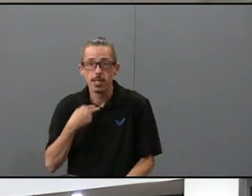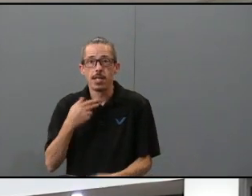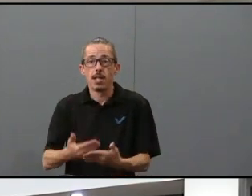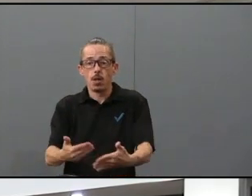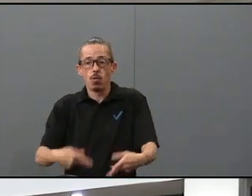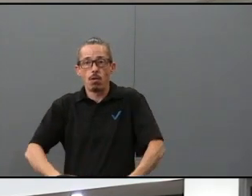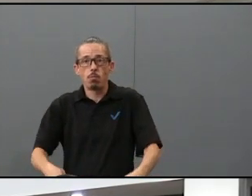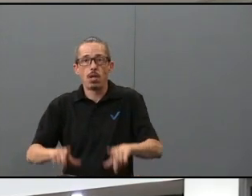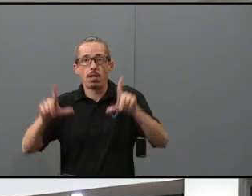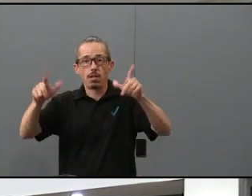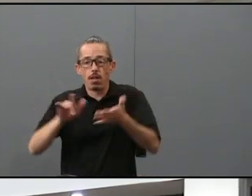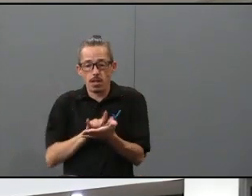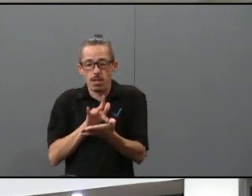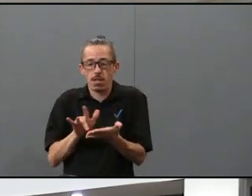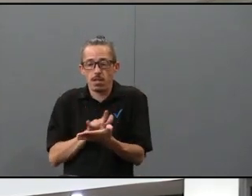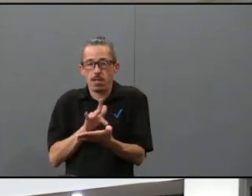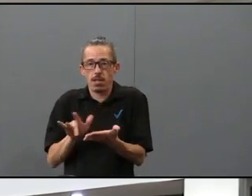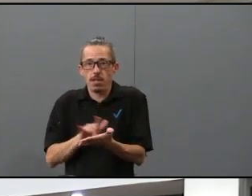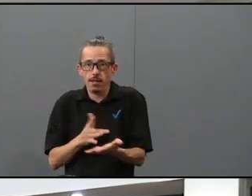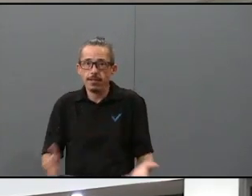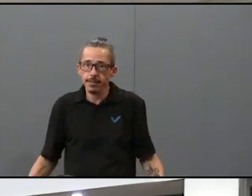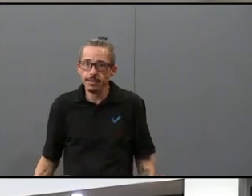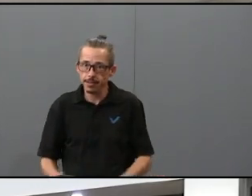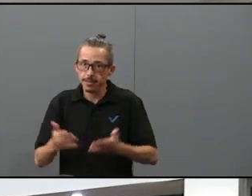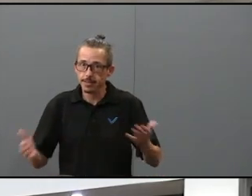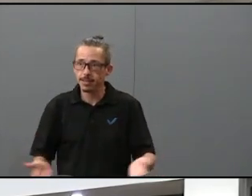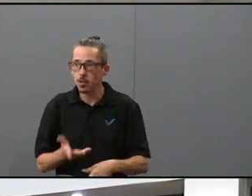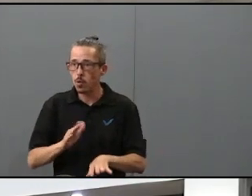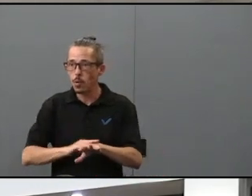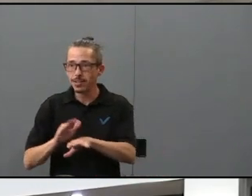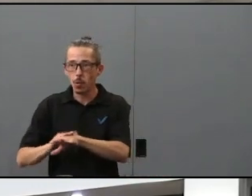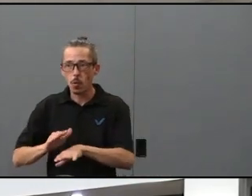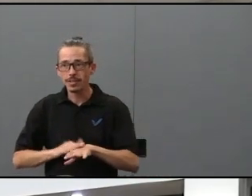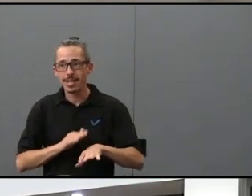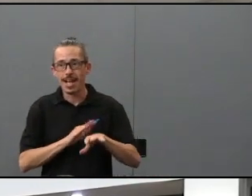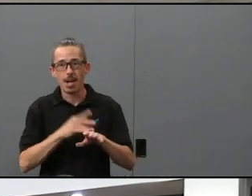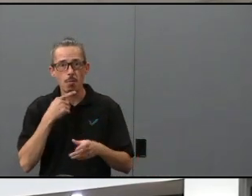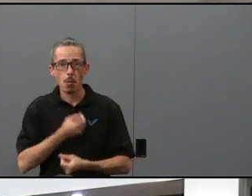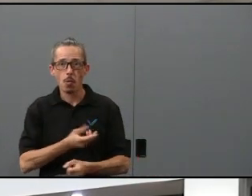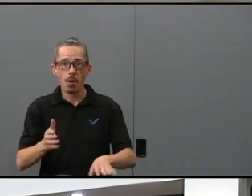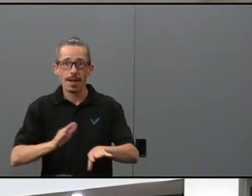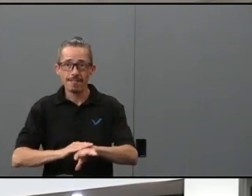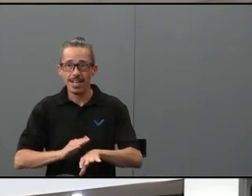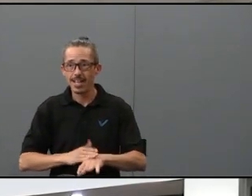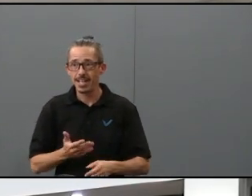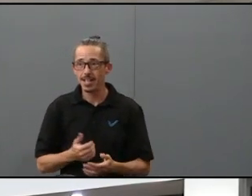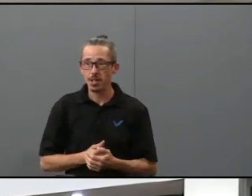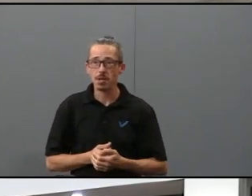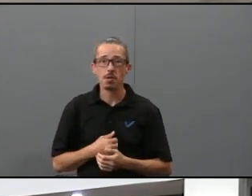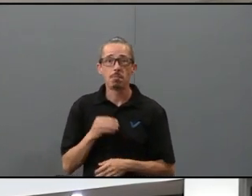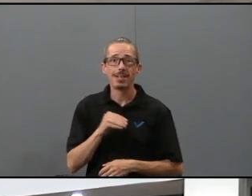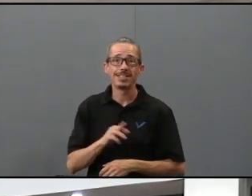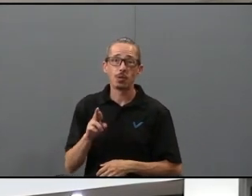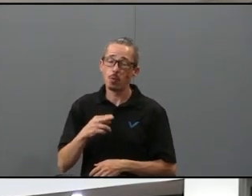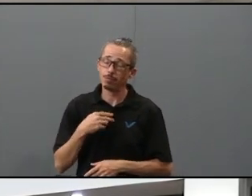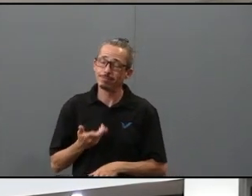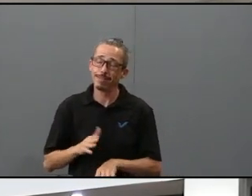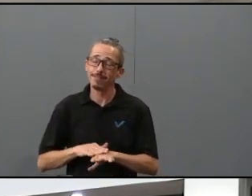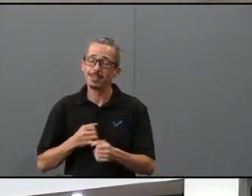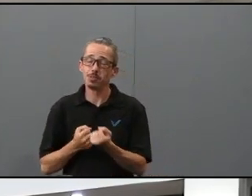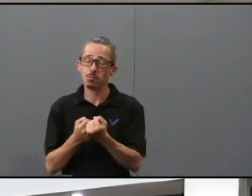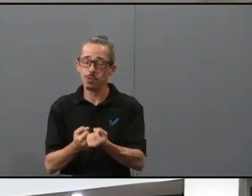derrière leurs écrans d'ordinateur exact alors un conseiller une conseilleire pour en donner la vie oui Martine rouge en donne l'avis merci